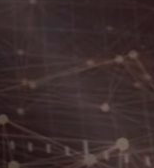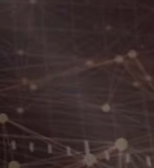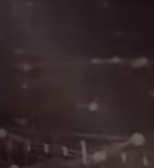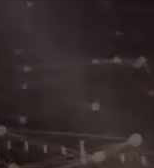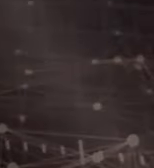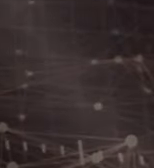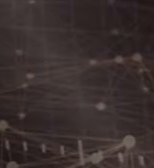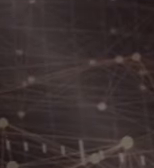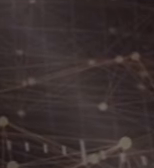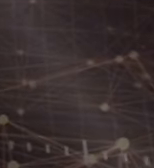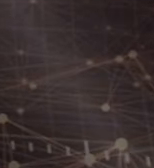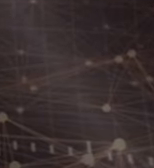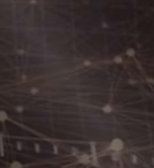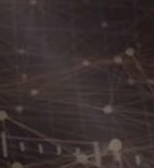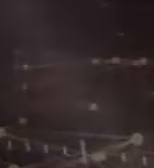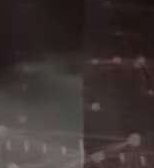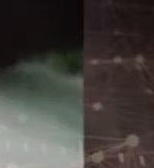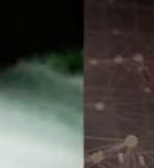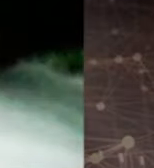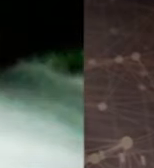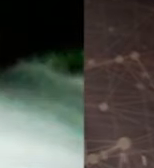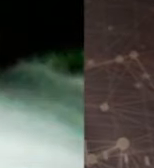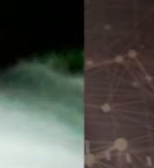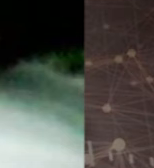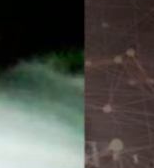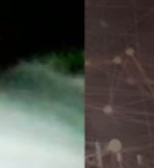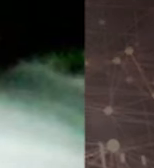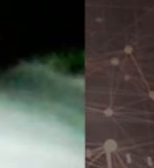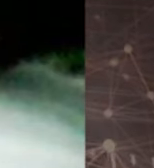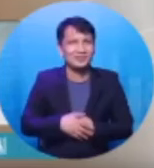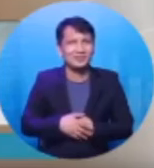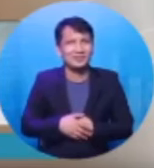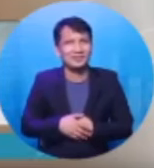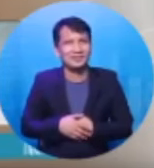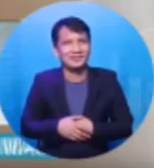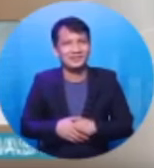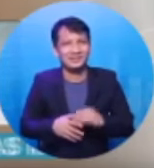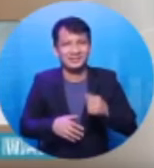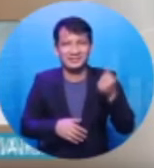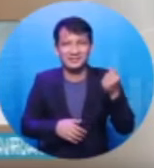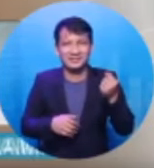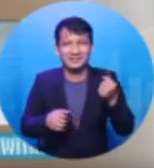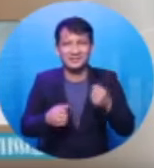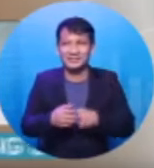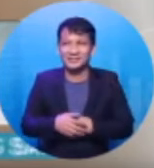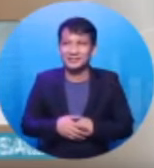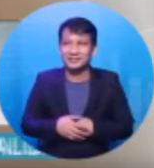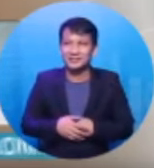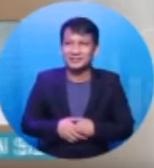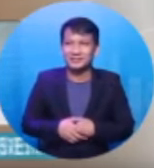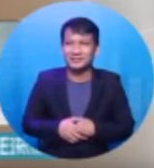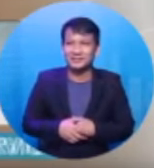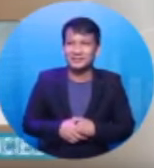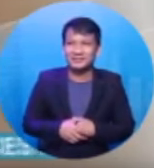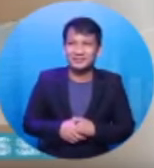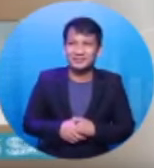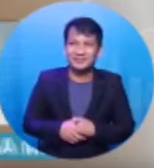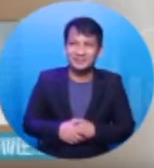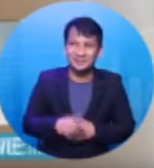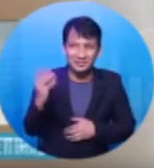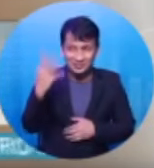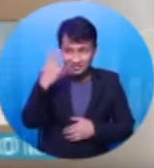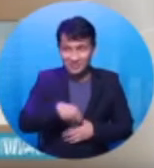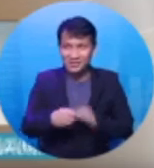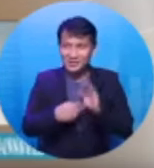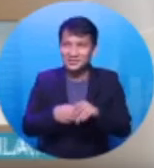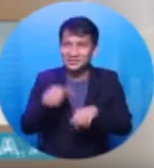ha? Wow, ha? Ikaw lang kasi naiingit ka lang sa akin. Kaya ganyan dahil. Okay na ma'am. Sige po. Madam Jodeline, maraming salamat po sa tayo na binigyan nyo